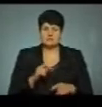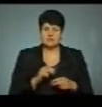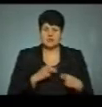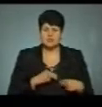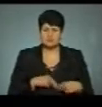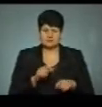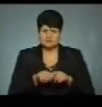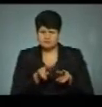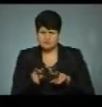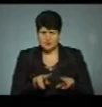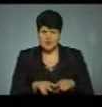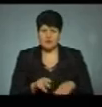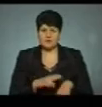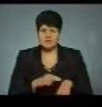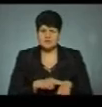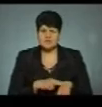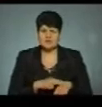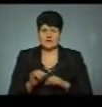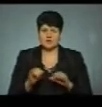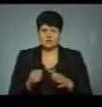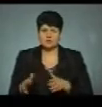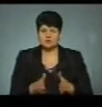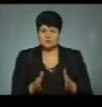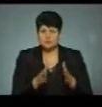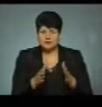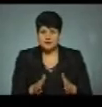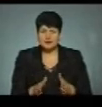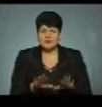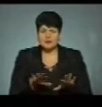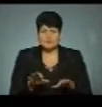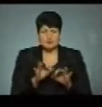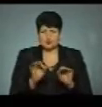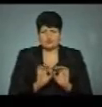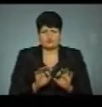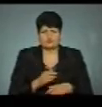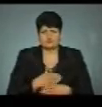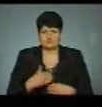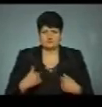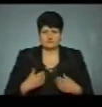поліцейські регулюють рух на відрізку дороги. На місці вони нічого не коментують.